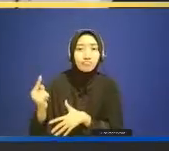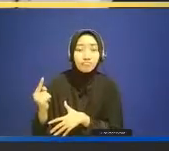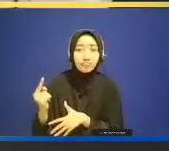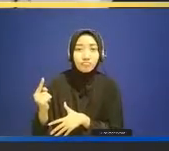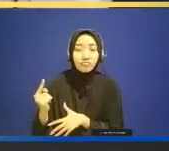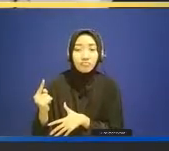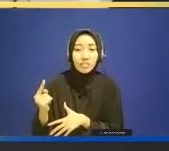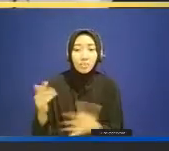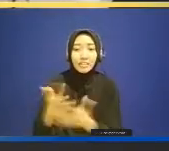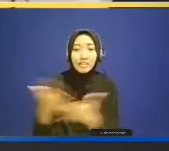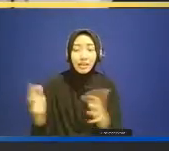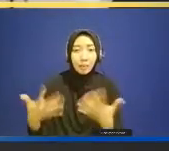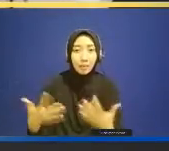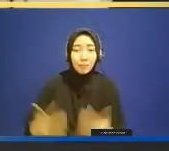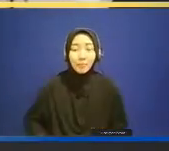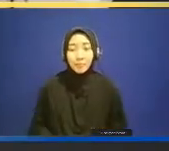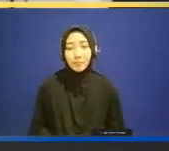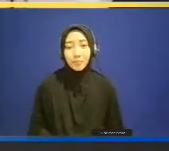situ